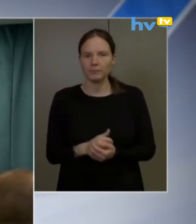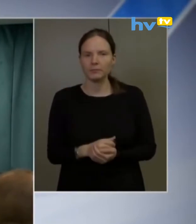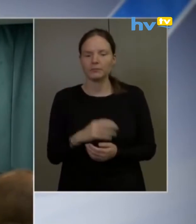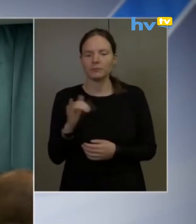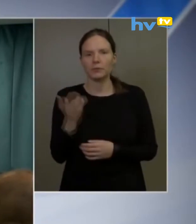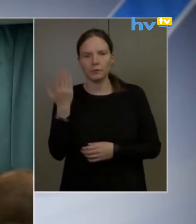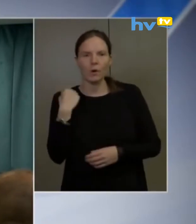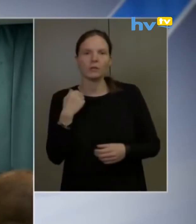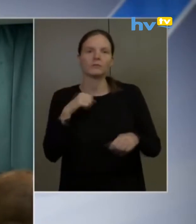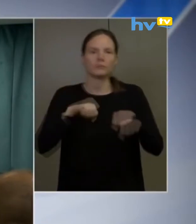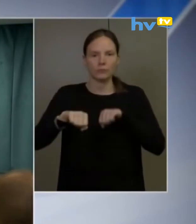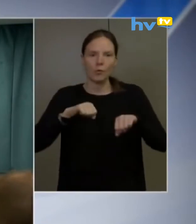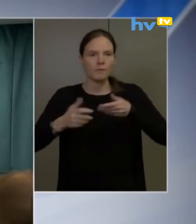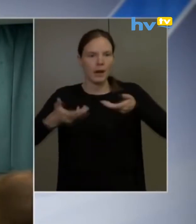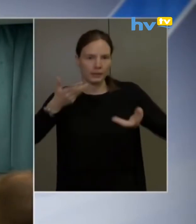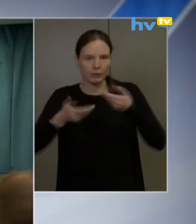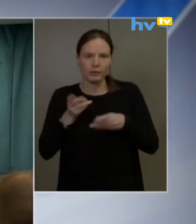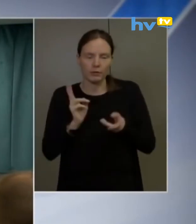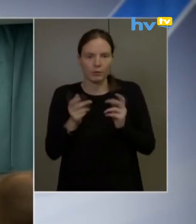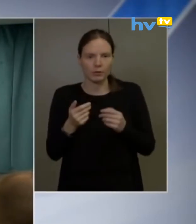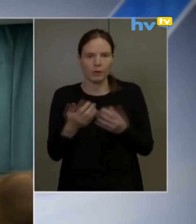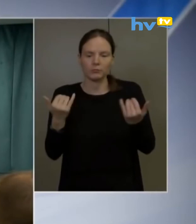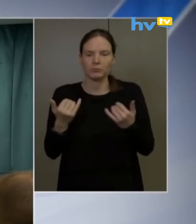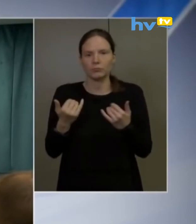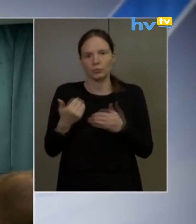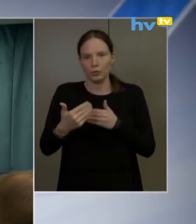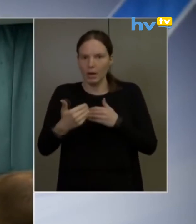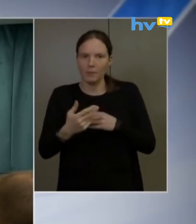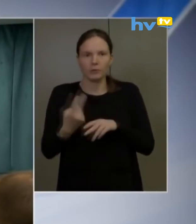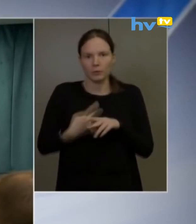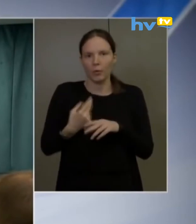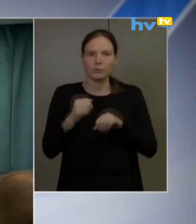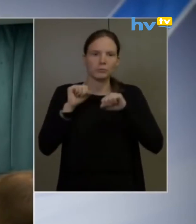válságból, jelentette ki Varga Mihály pénzügyminiszter csütörtökön Budapesten.